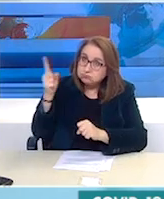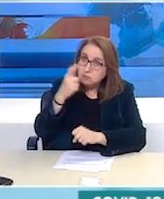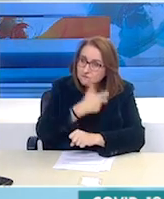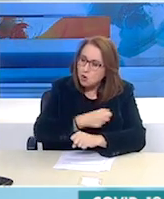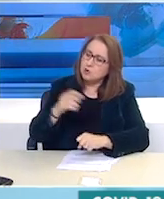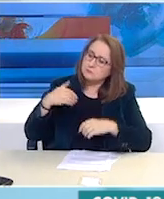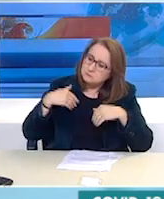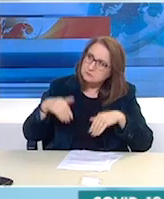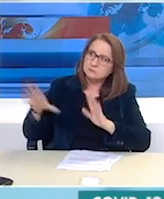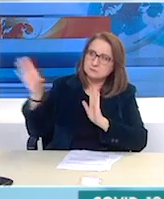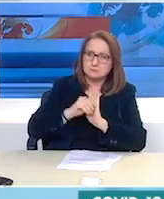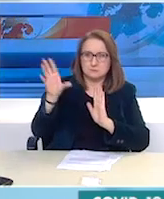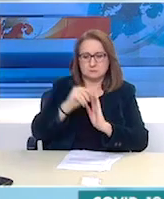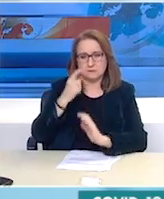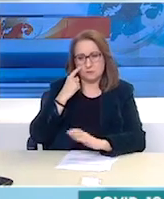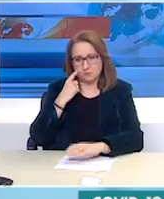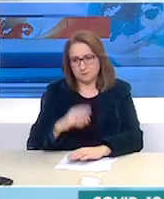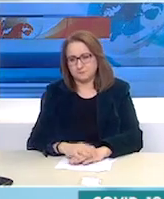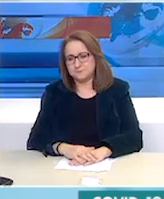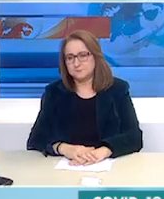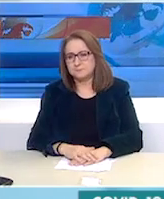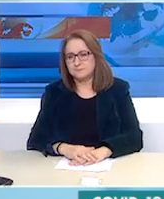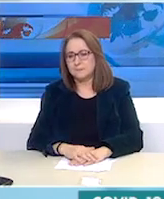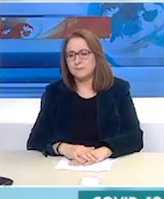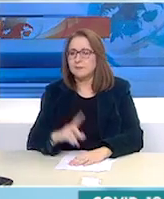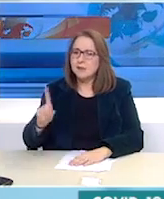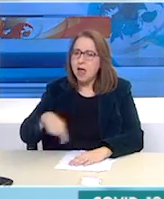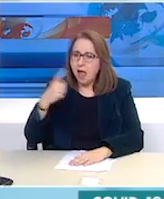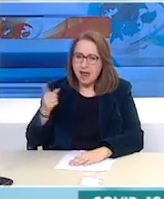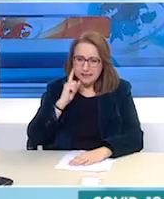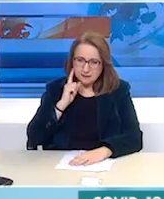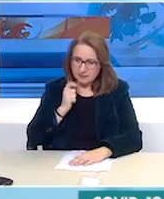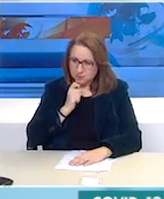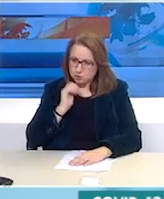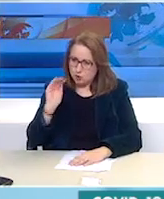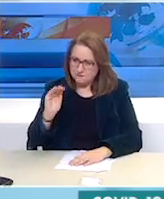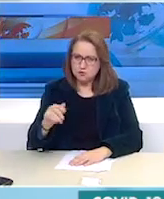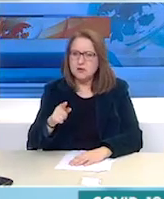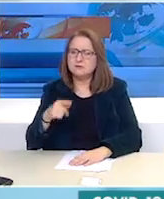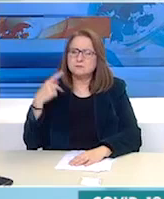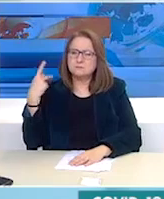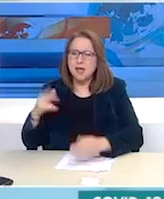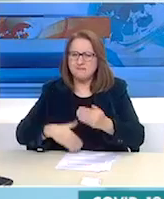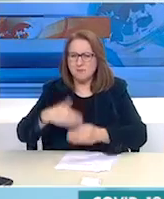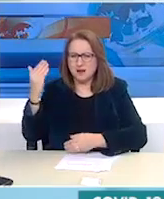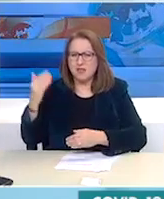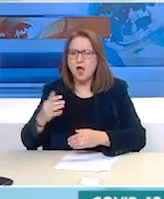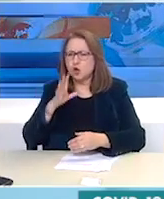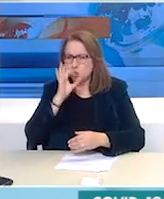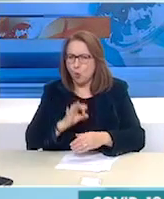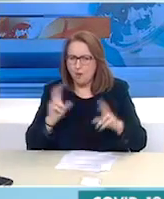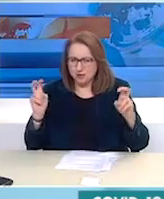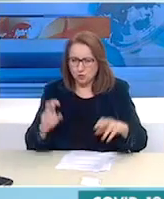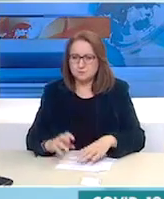Η κυρία Μιχοπούλου από τον Ντοκουμέντο. Κύριε Χαρδαλιά, υπάρχει προοπτική να ληφθούν κάποια μέτρα για τους υπόλοιπους καταβλισμούς της χώρας,